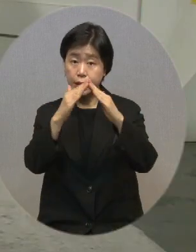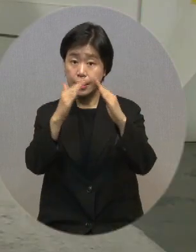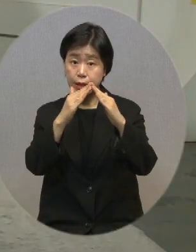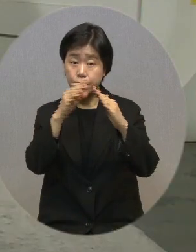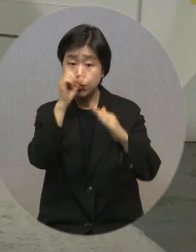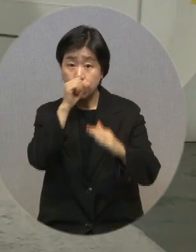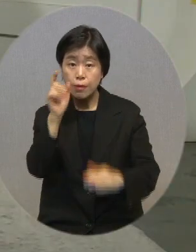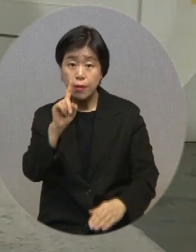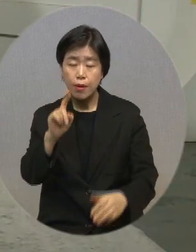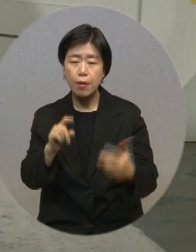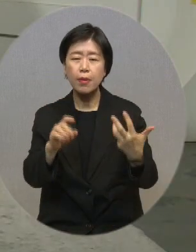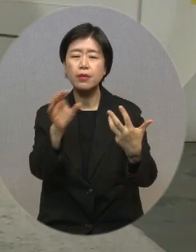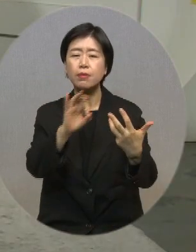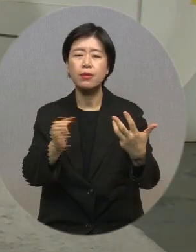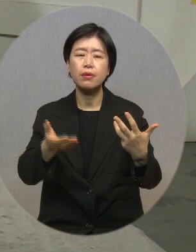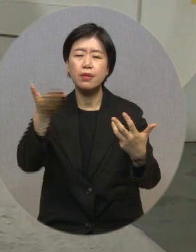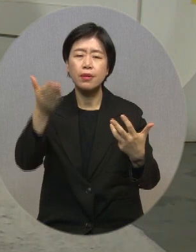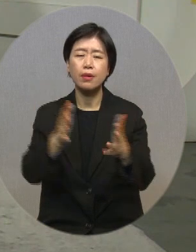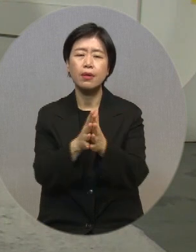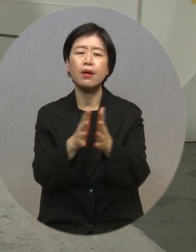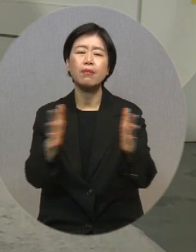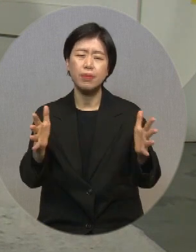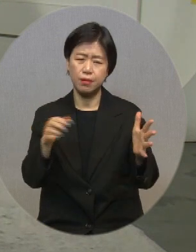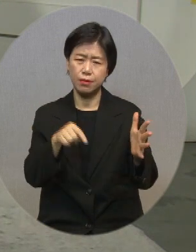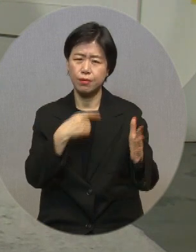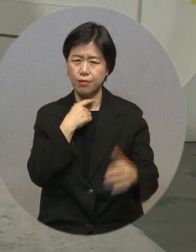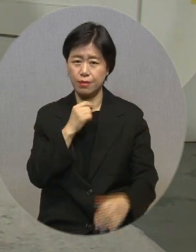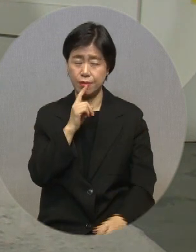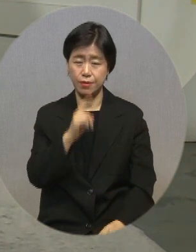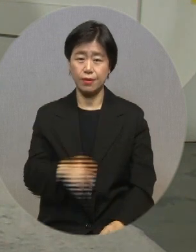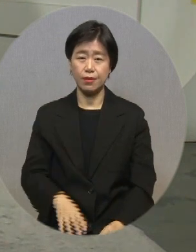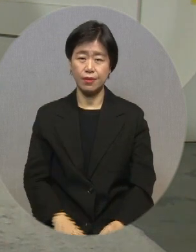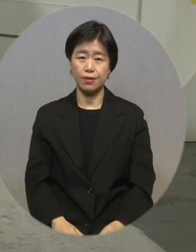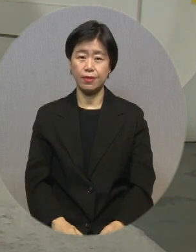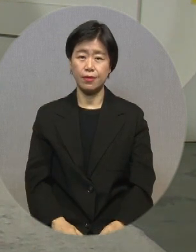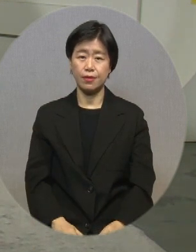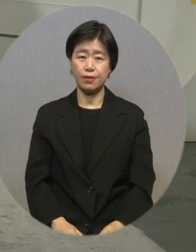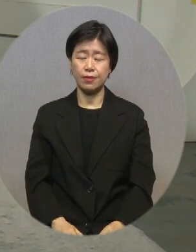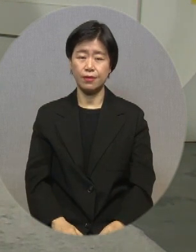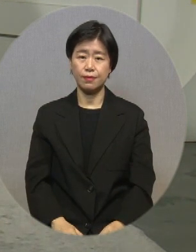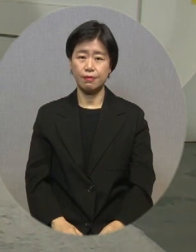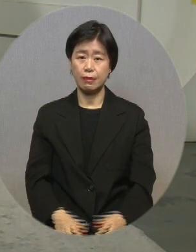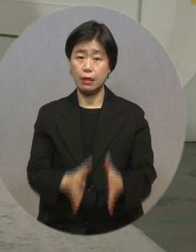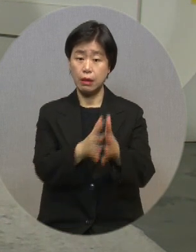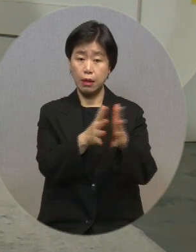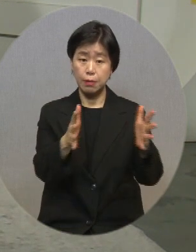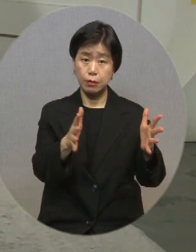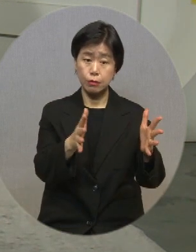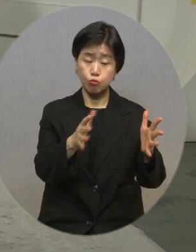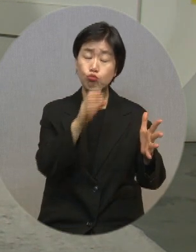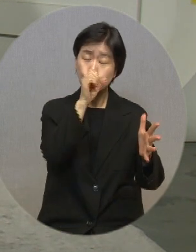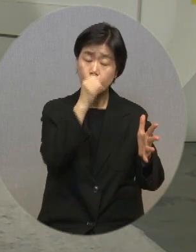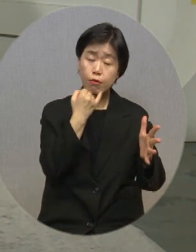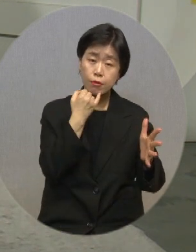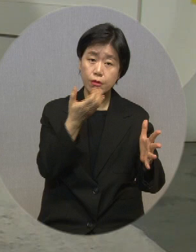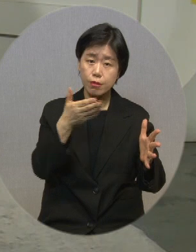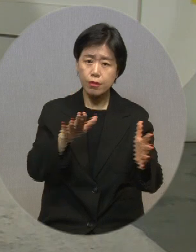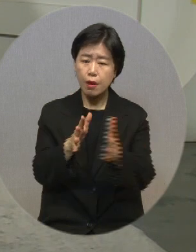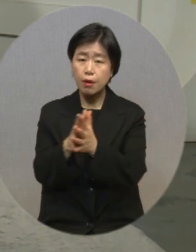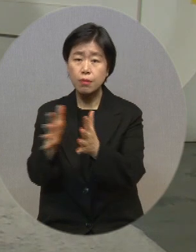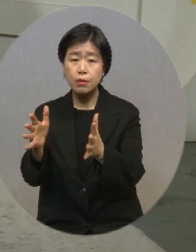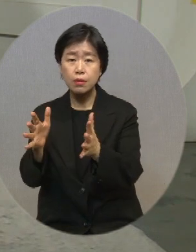어떤 건축을 하면 안락한 그 보금자리가 아파트인데 아파트는 이제 무슨 단점이 있냐면 벽을 쌓게